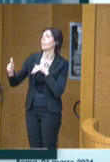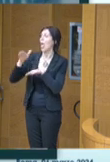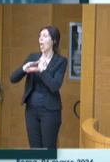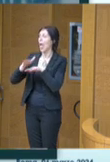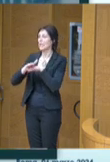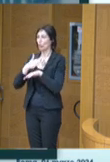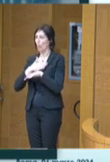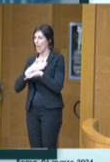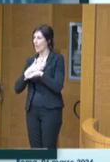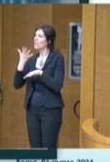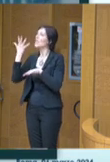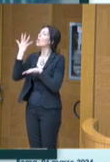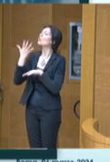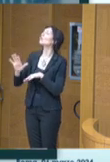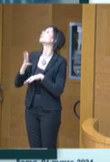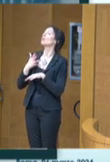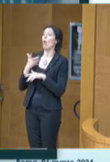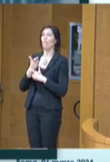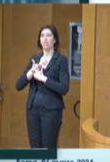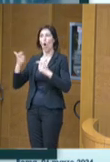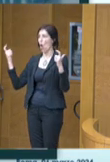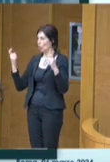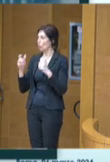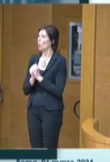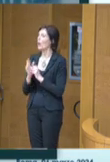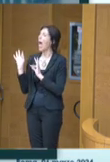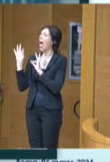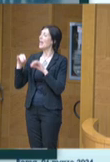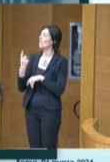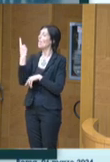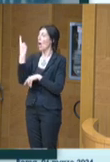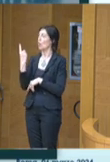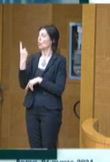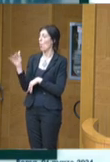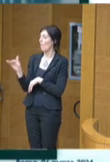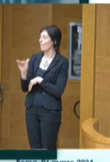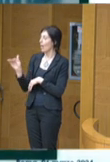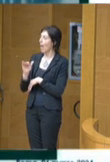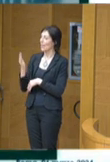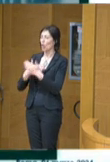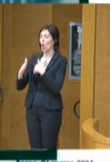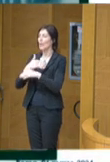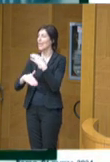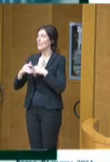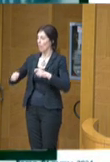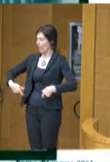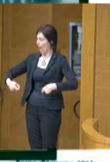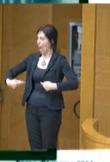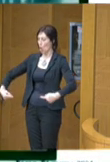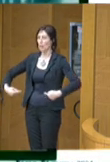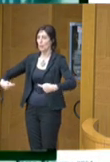è capitata una grandissima fortuna. È arrivato a scuola un bambino in situazione di disabilità e in